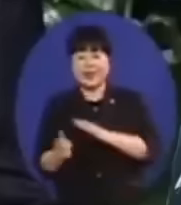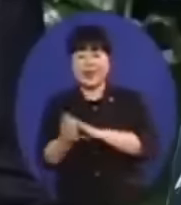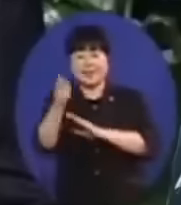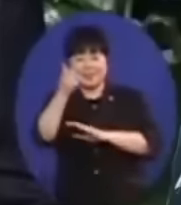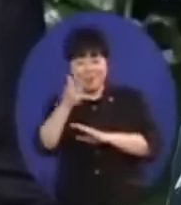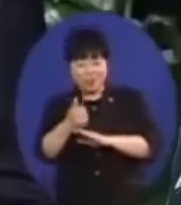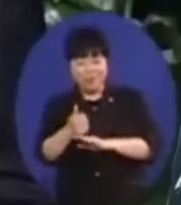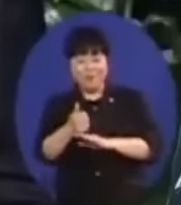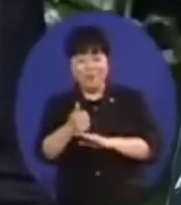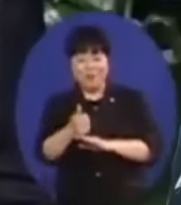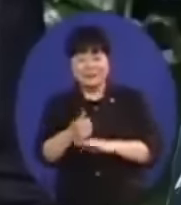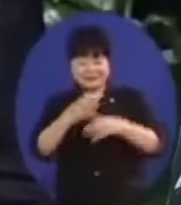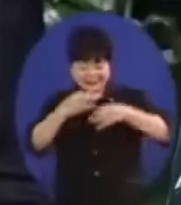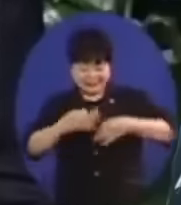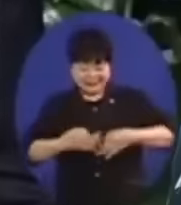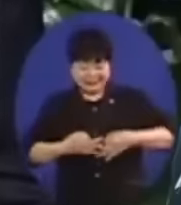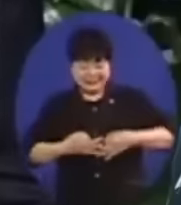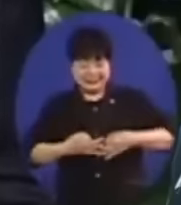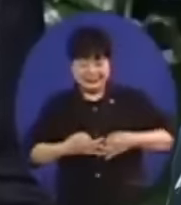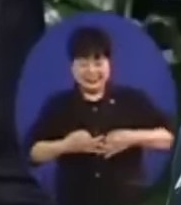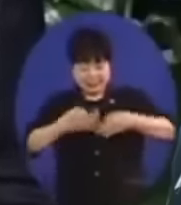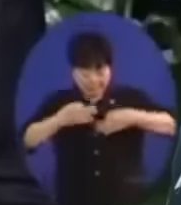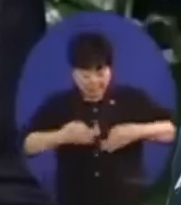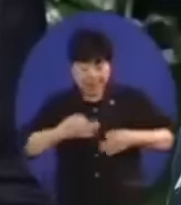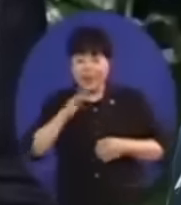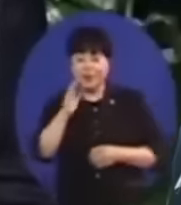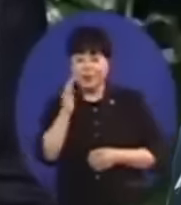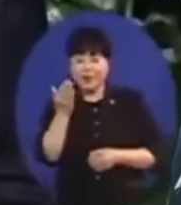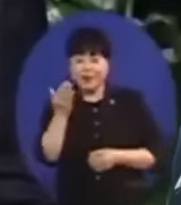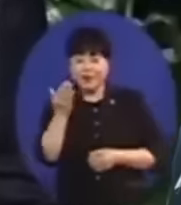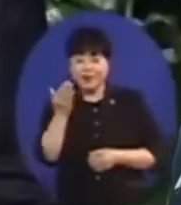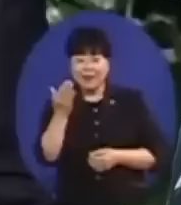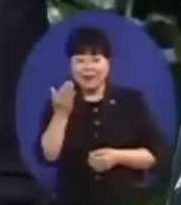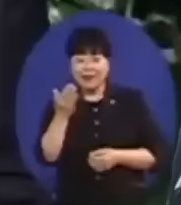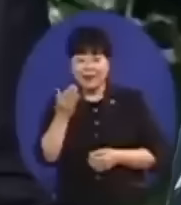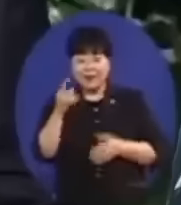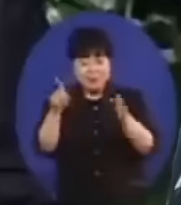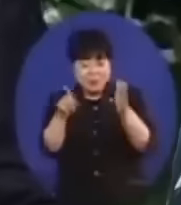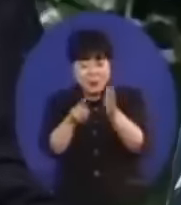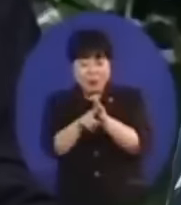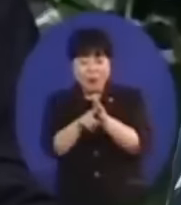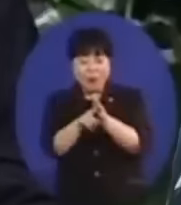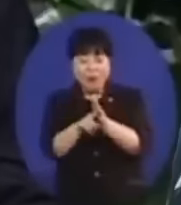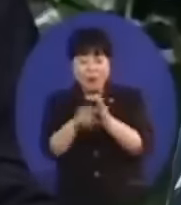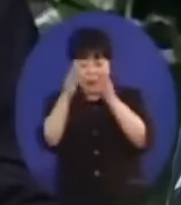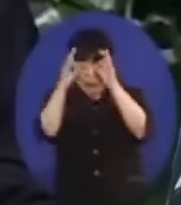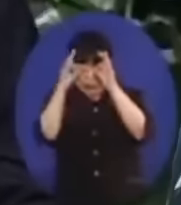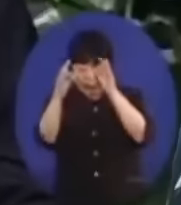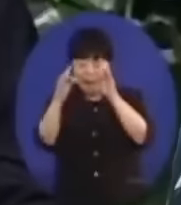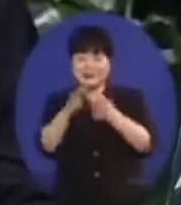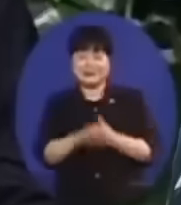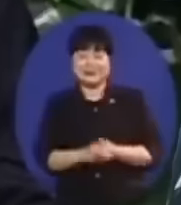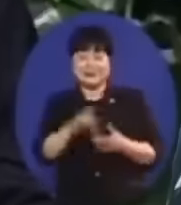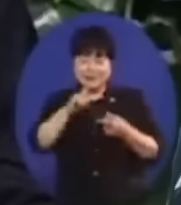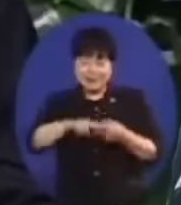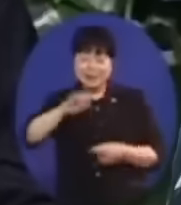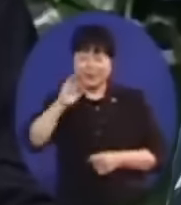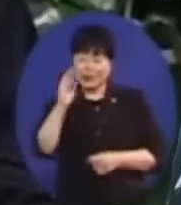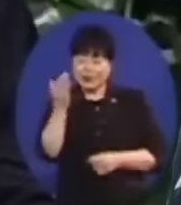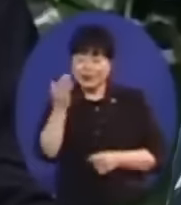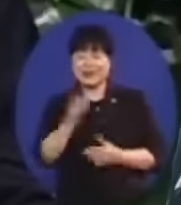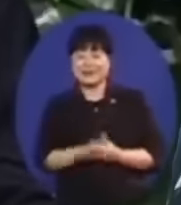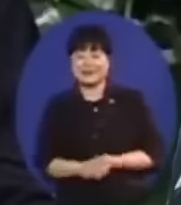성공한 여러분 자신을 바라보아야 돼요. 믿고 바라보면 그대로 되는